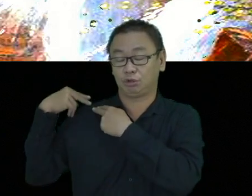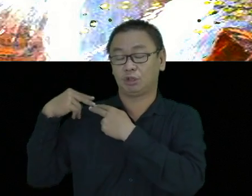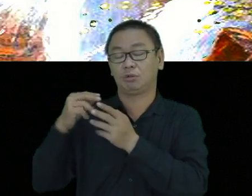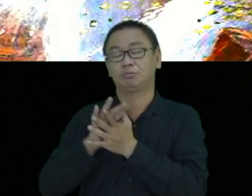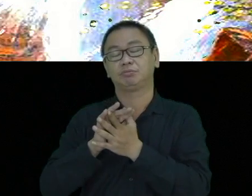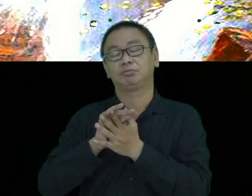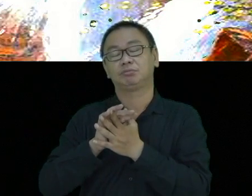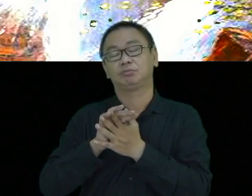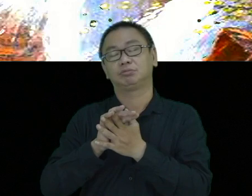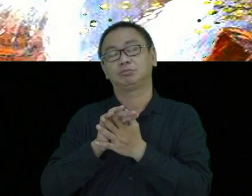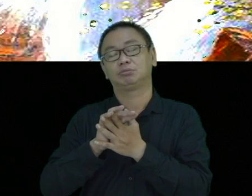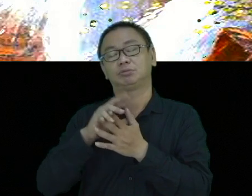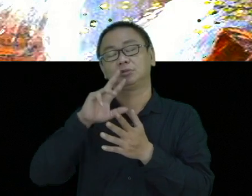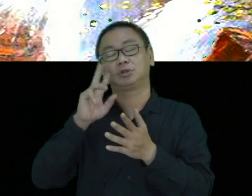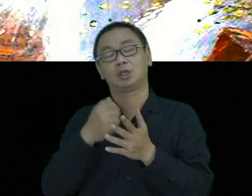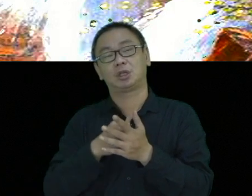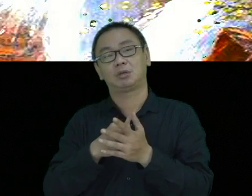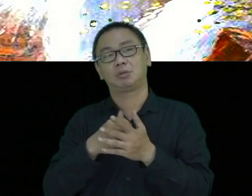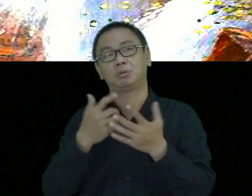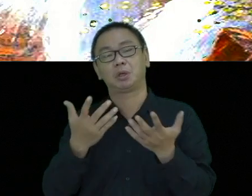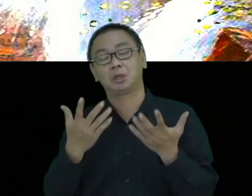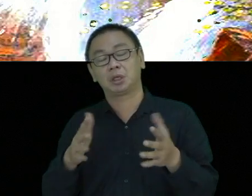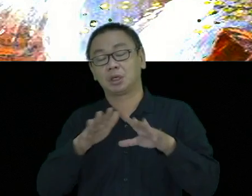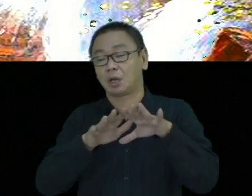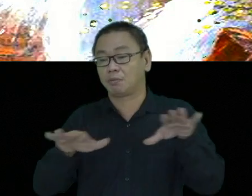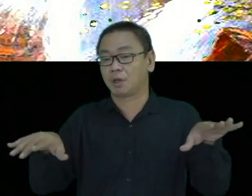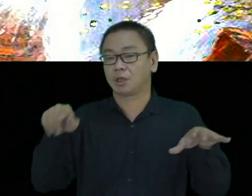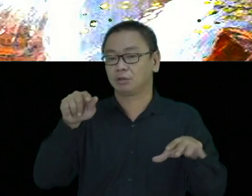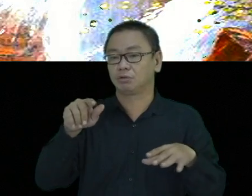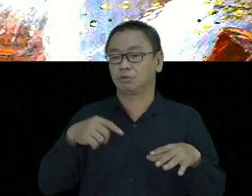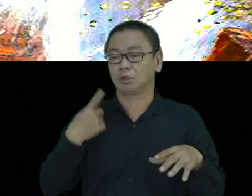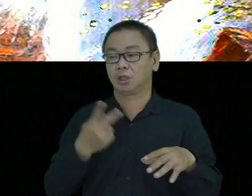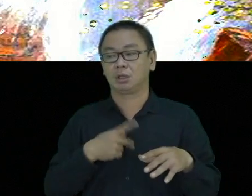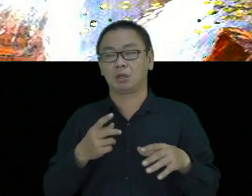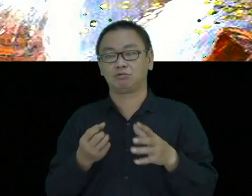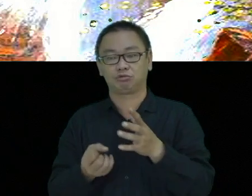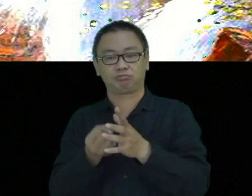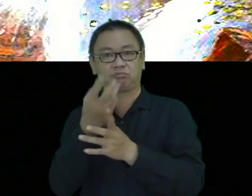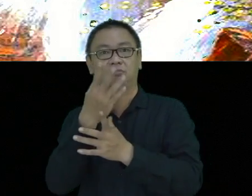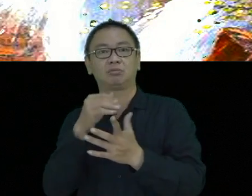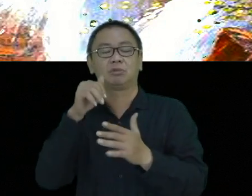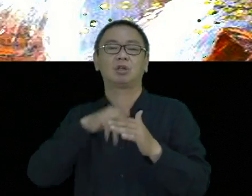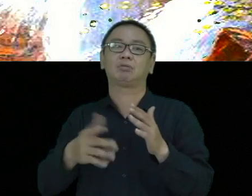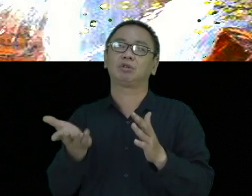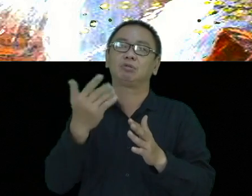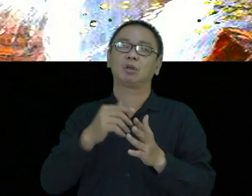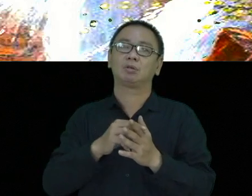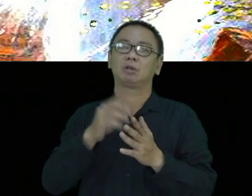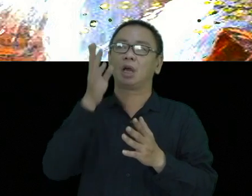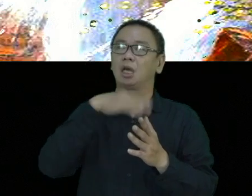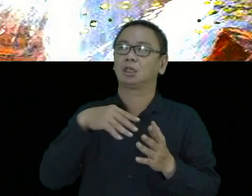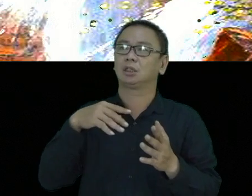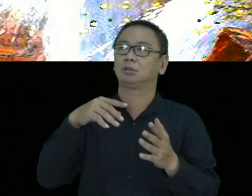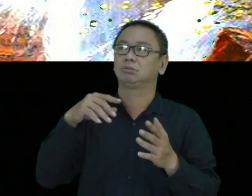adalah bagaimana damai itu kita sebarluaskan, kita wujudkan di dalam kehidupan hari lepas hari. Ya,